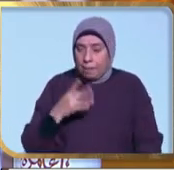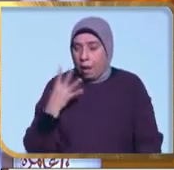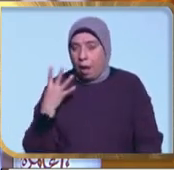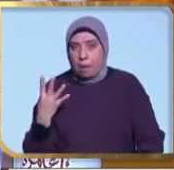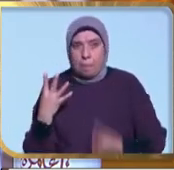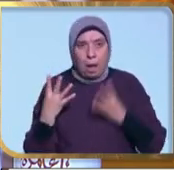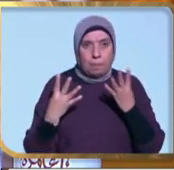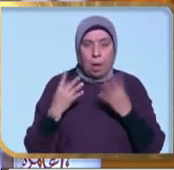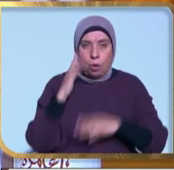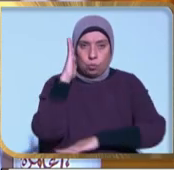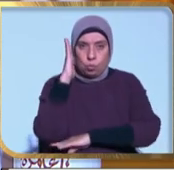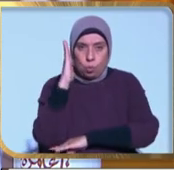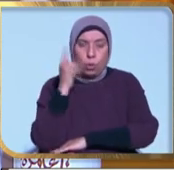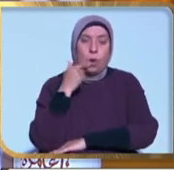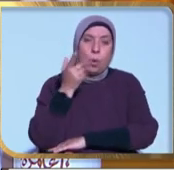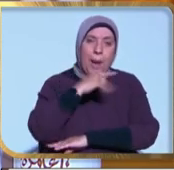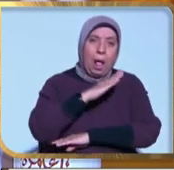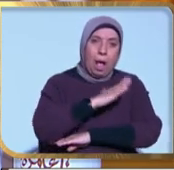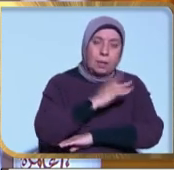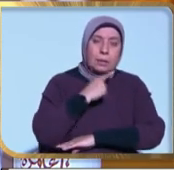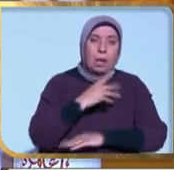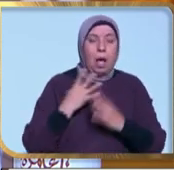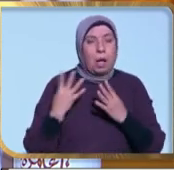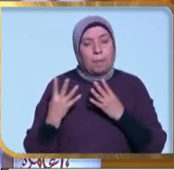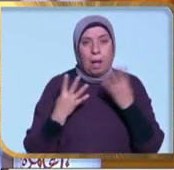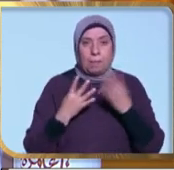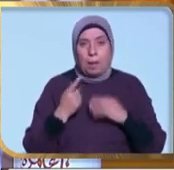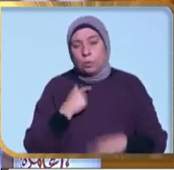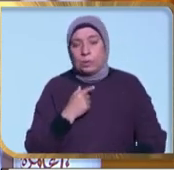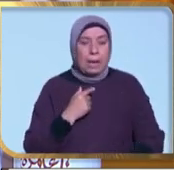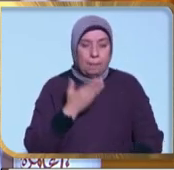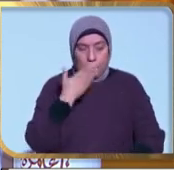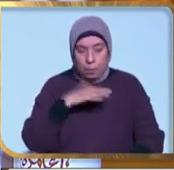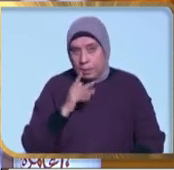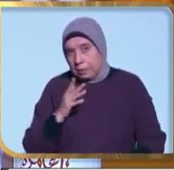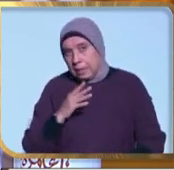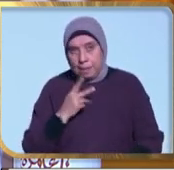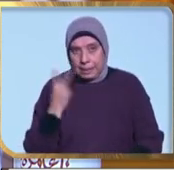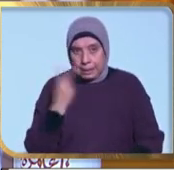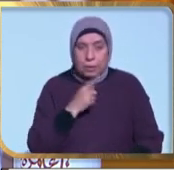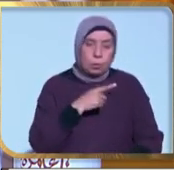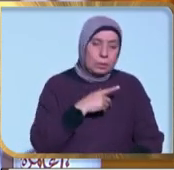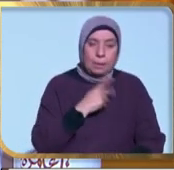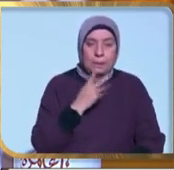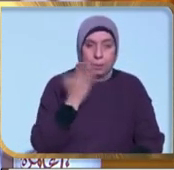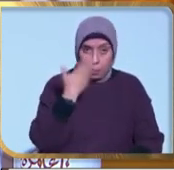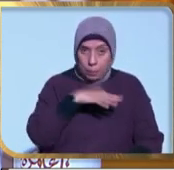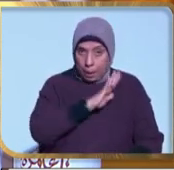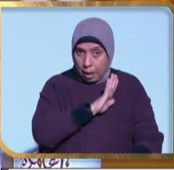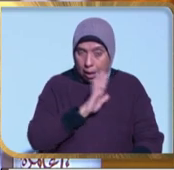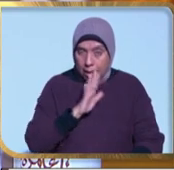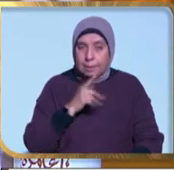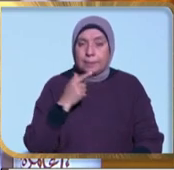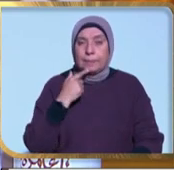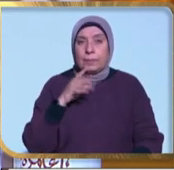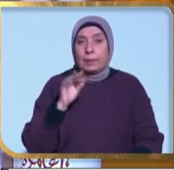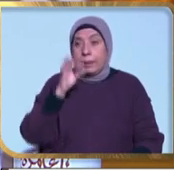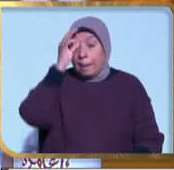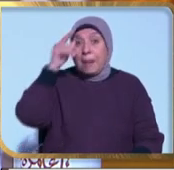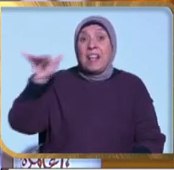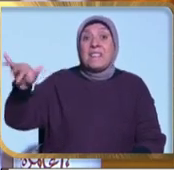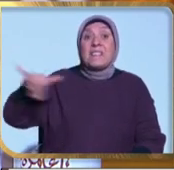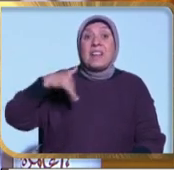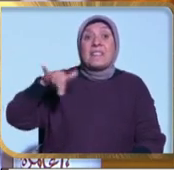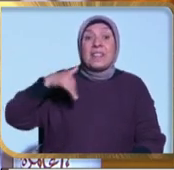ركعات وتسلم او عايزه تنتظر حد مثلا يجي فيوض الساعه في وقت العصر كما